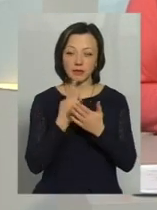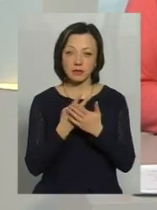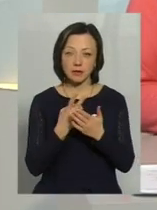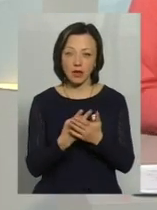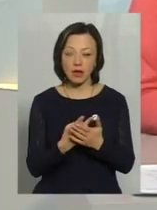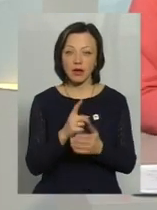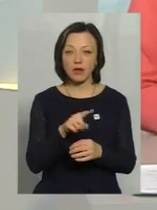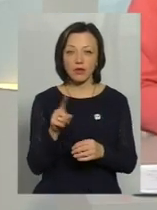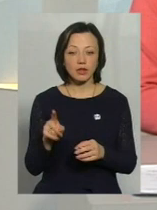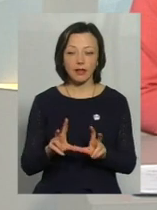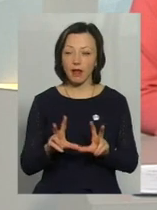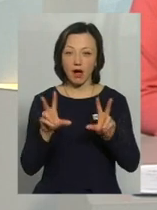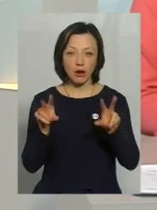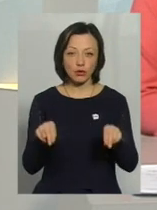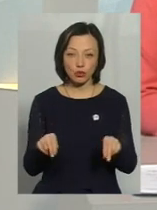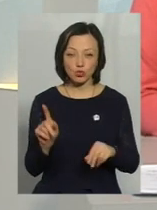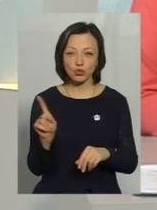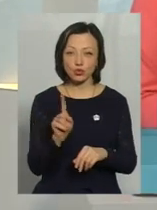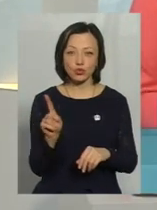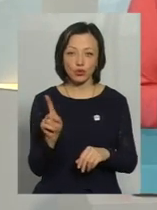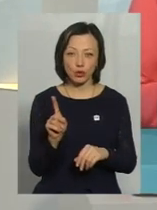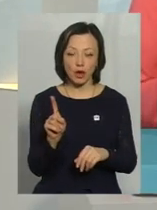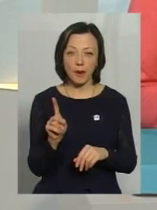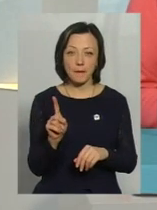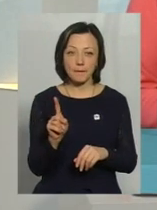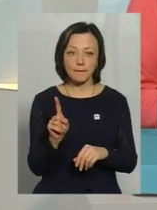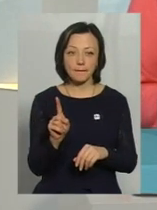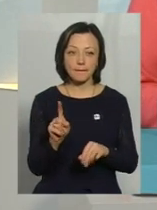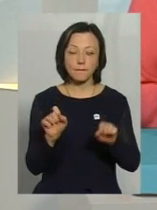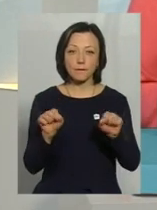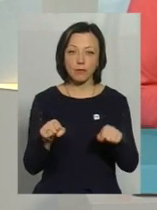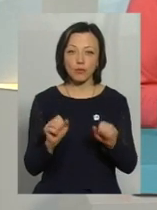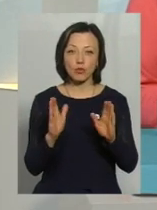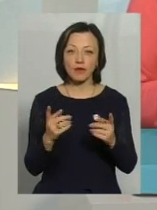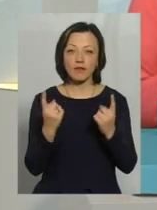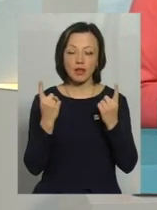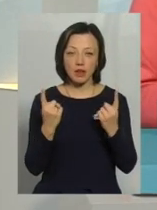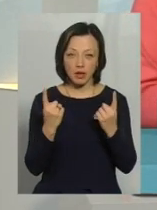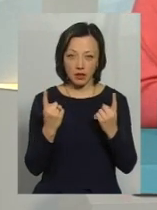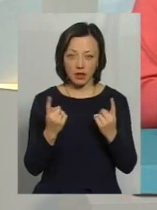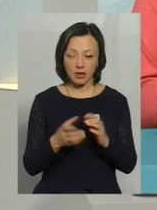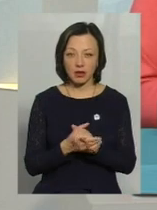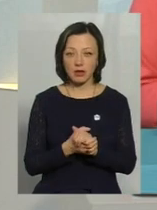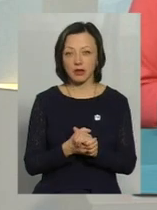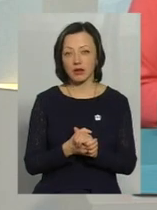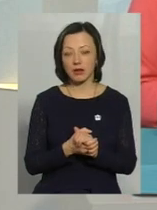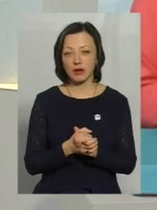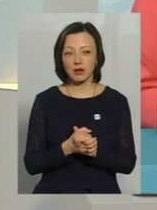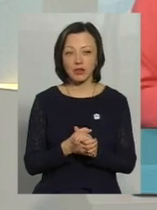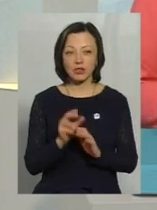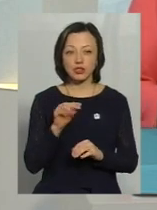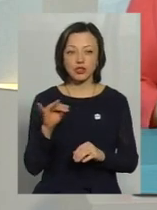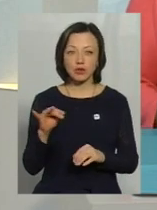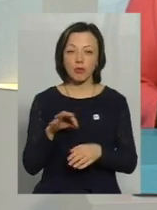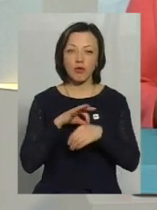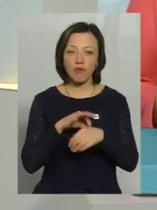вони не гарантують того, що потенціал все ж таки буде великий в Хмельницького аеропорту. Чи